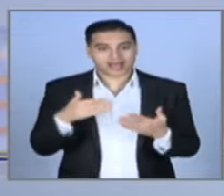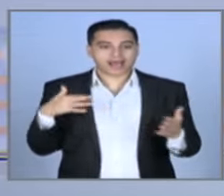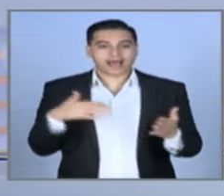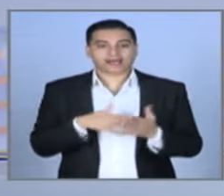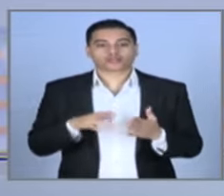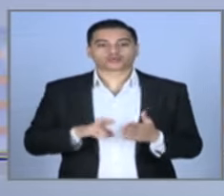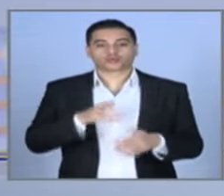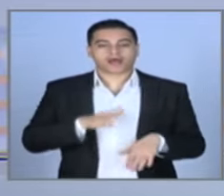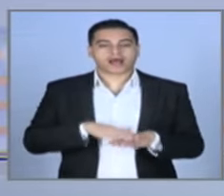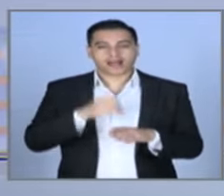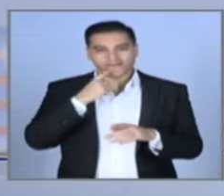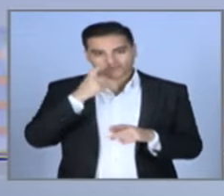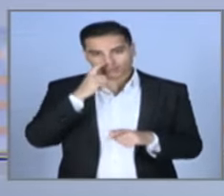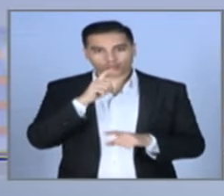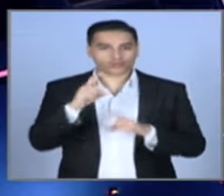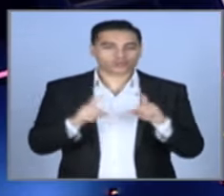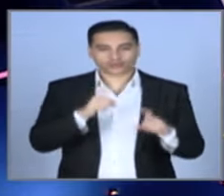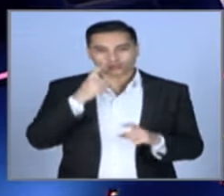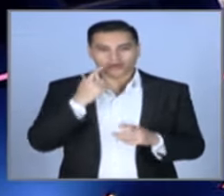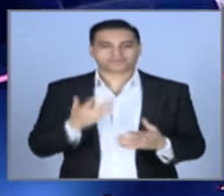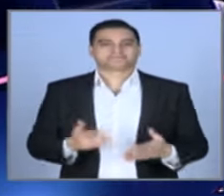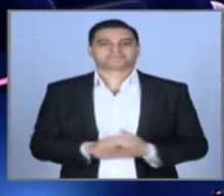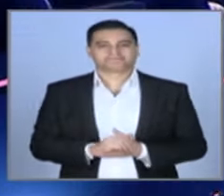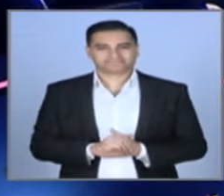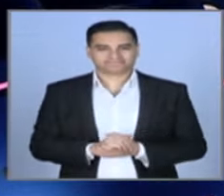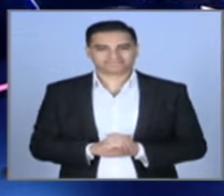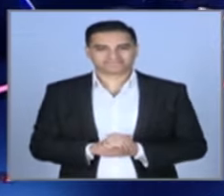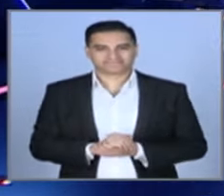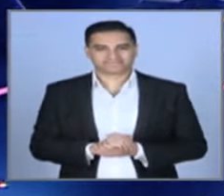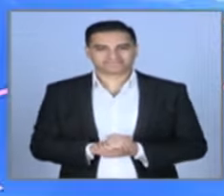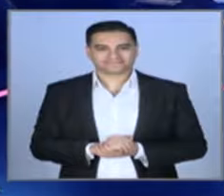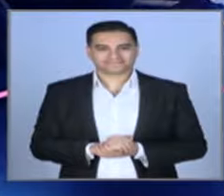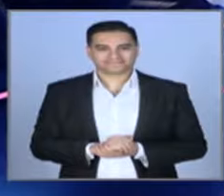الحلقة، فنون، والسؤال هو